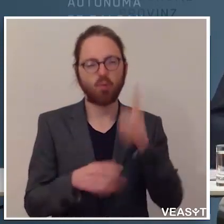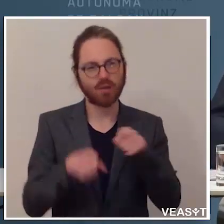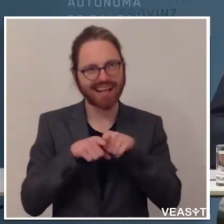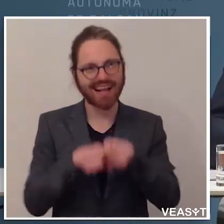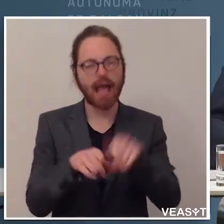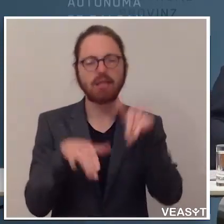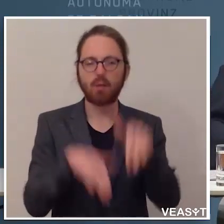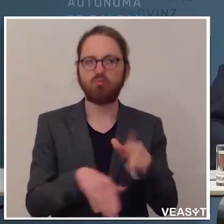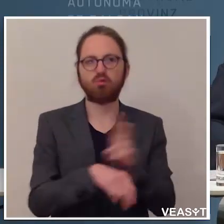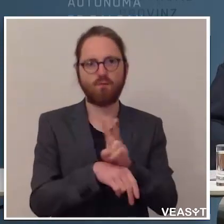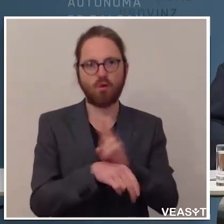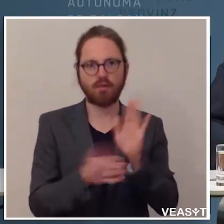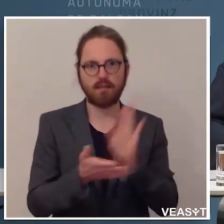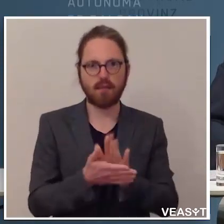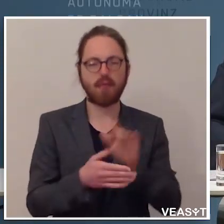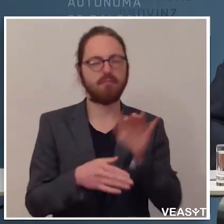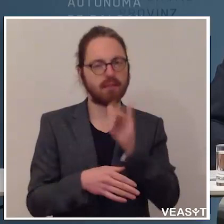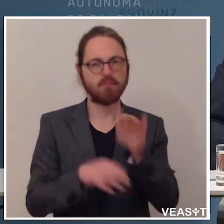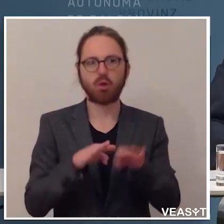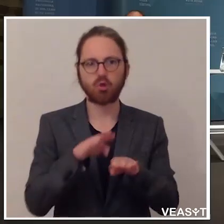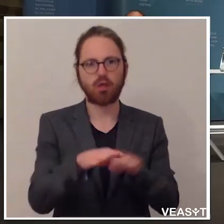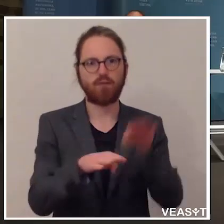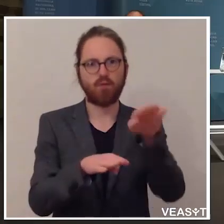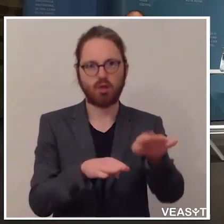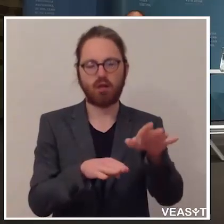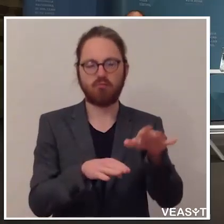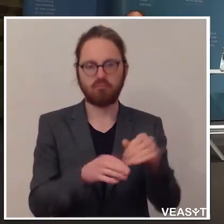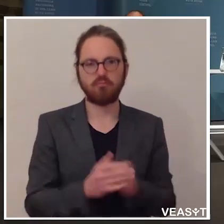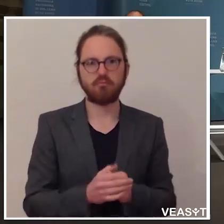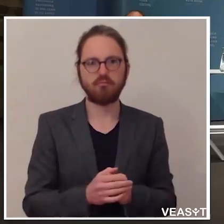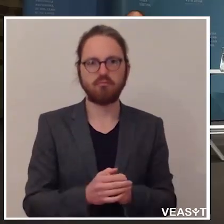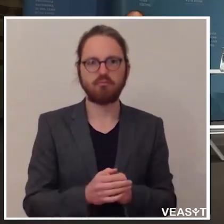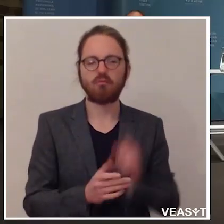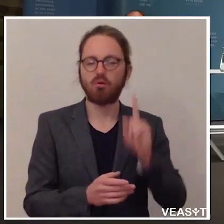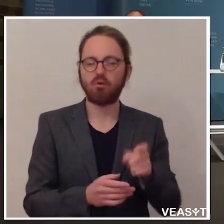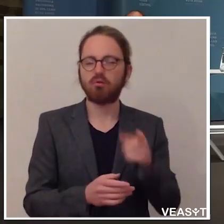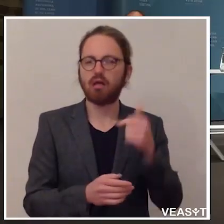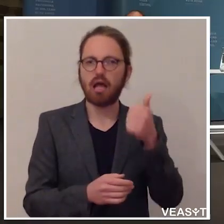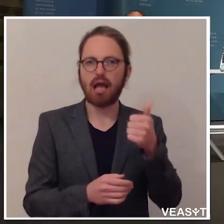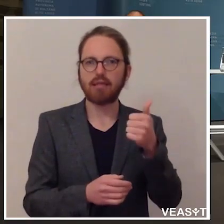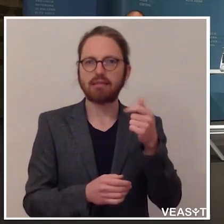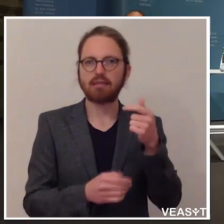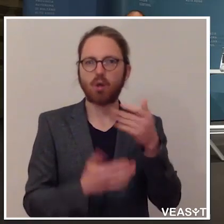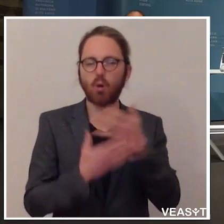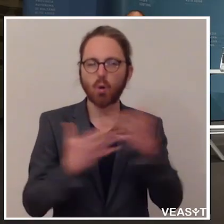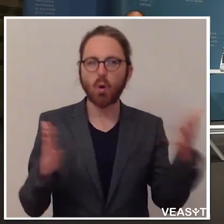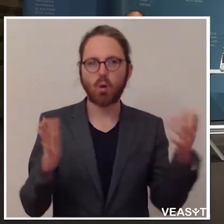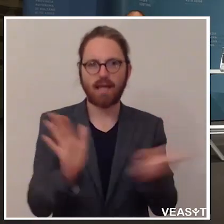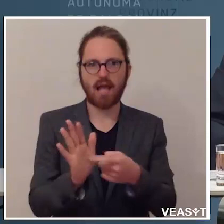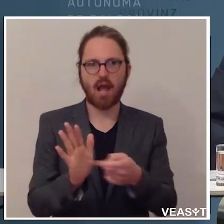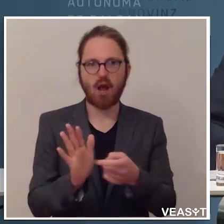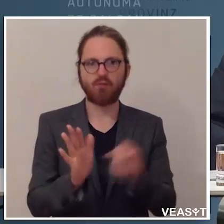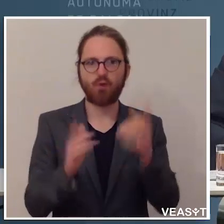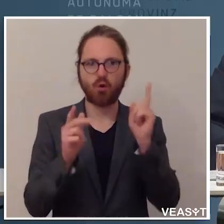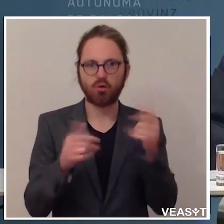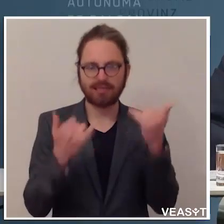sein und Schritt für Schritt vorgehen. Ganz, und damit schließe ich, ganz eine große Herausforderung wird jetzt in